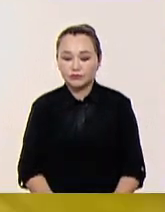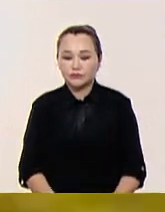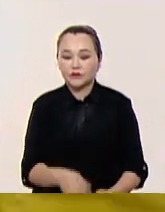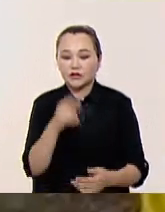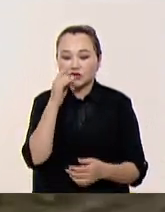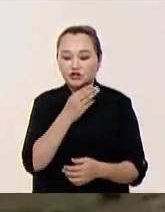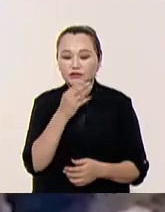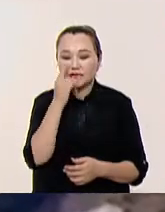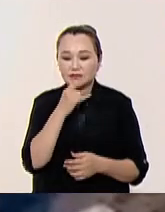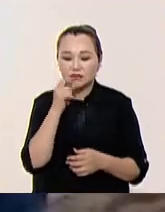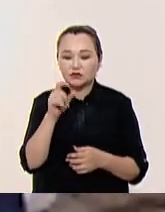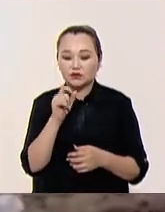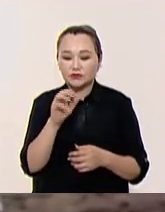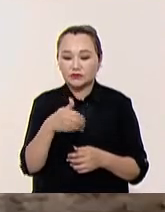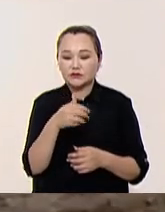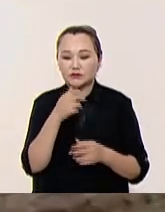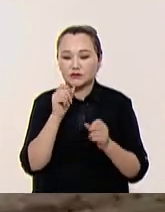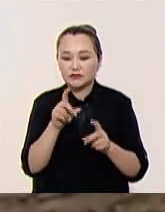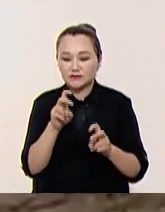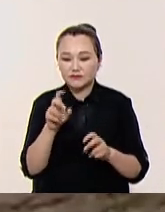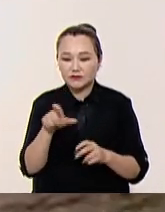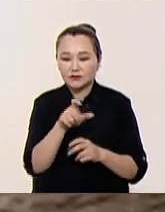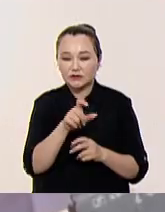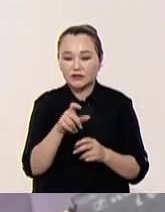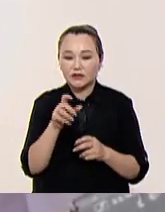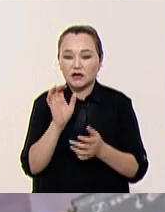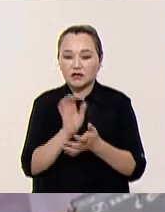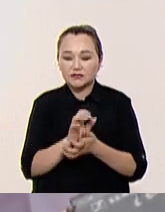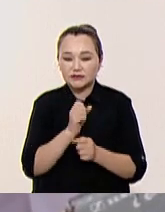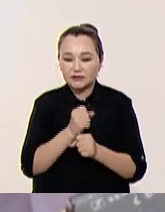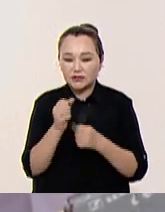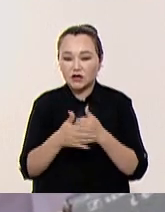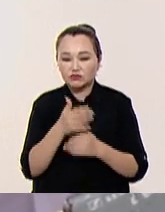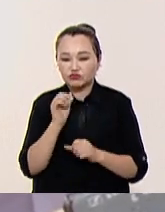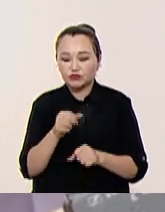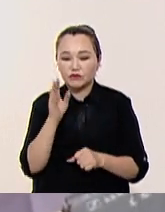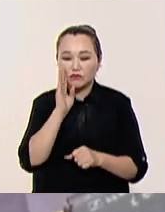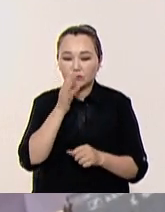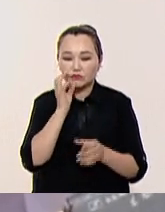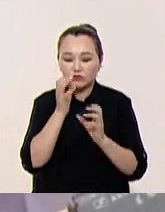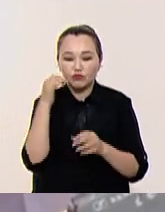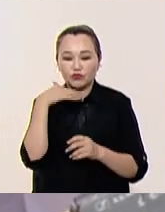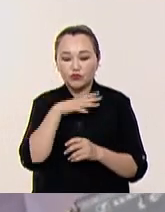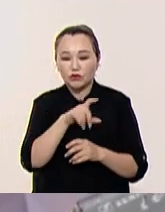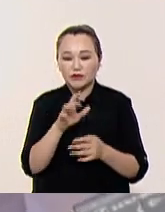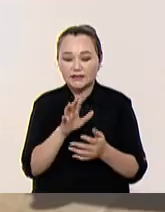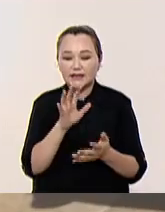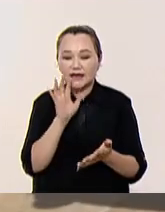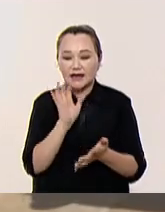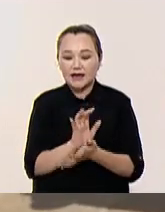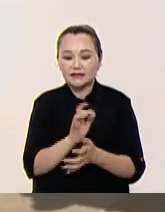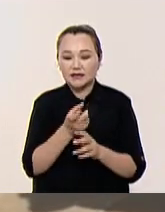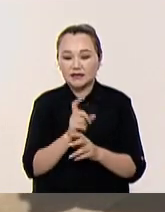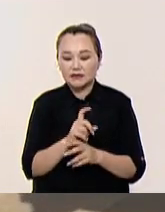Шығыс Қазақстанда алтын қазып өзен суын ластап жүргендерге жаза бар ма? Өзеннен алып су іше беруге болады. Осыны білдірмей тұр.